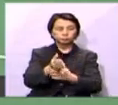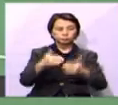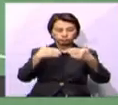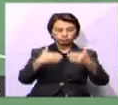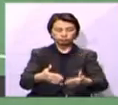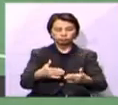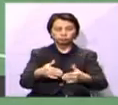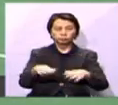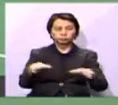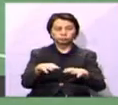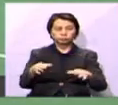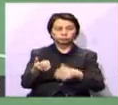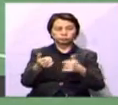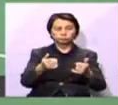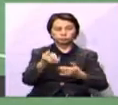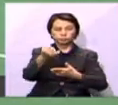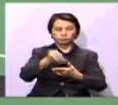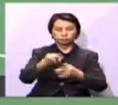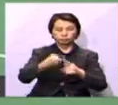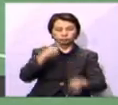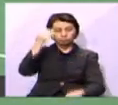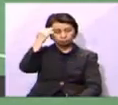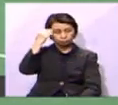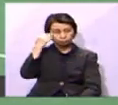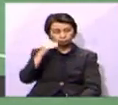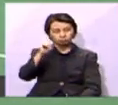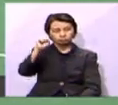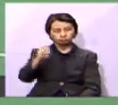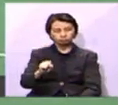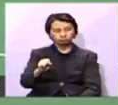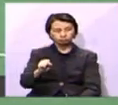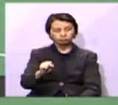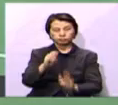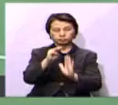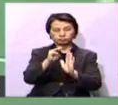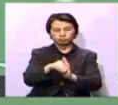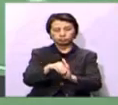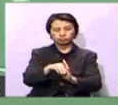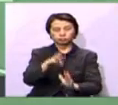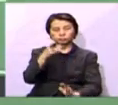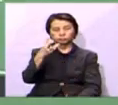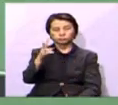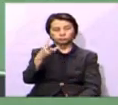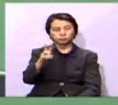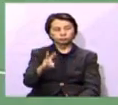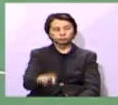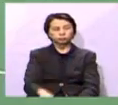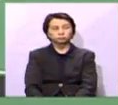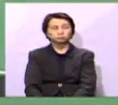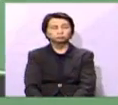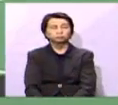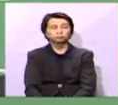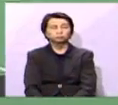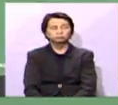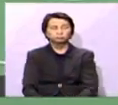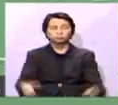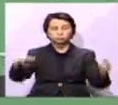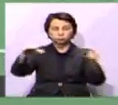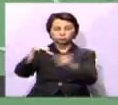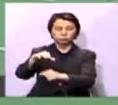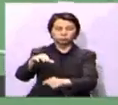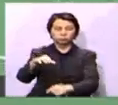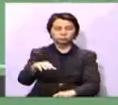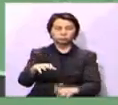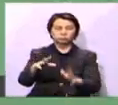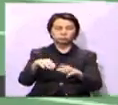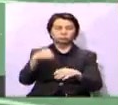yang disempurnakan main import dari Korea Selatan Jang Jong-yoon di minit ke-16. Jaringan kedua, KLC